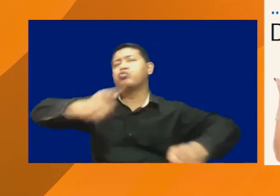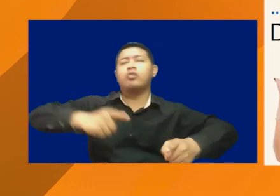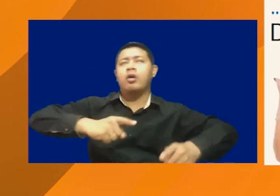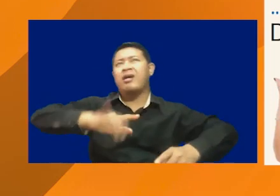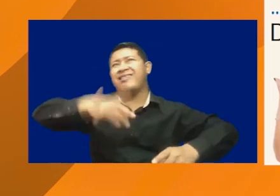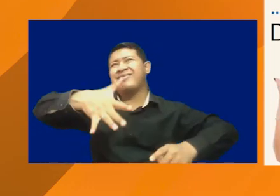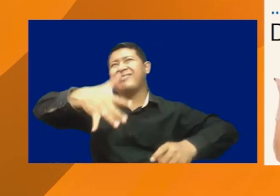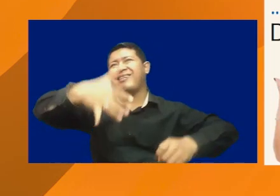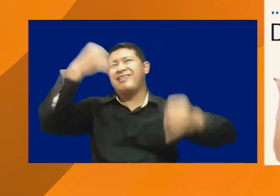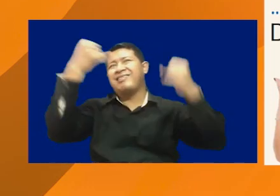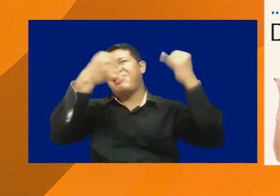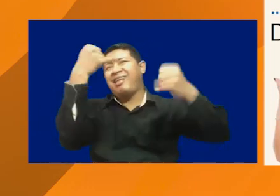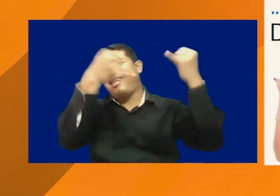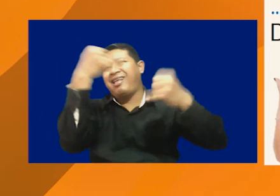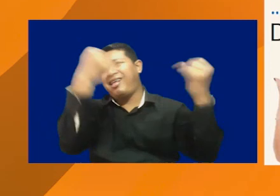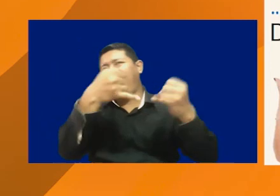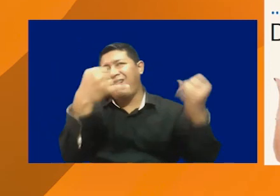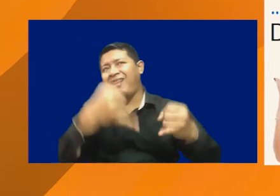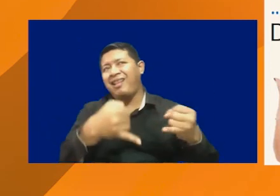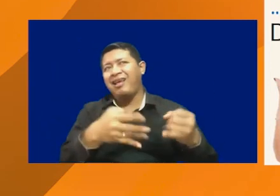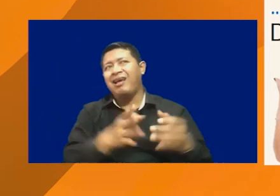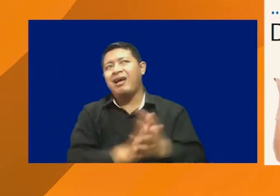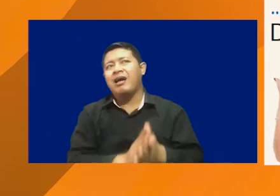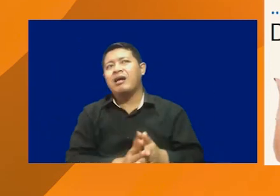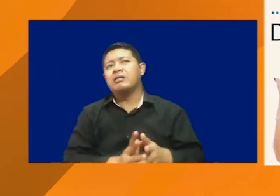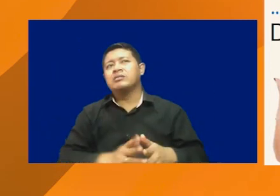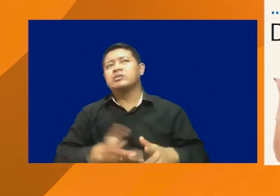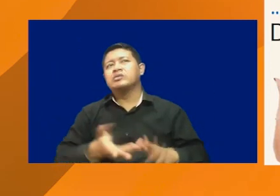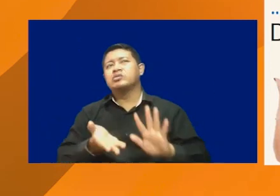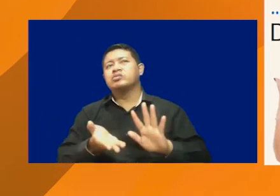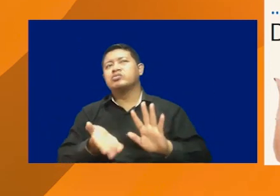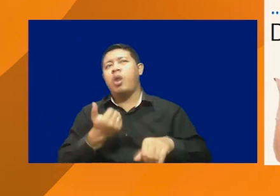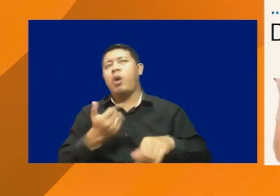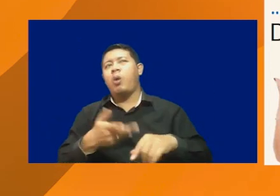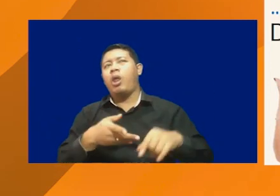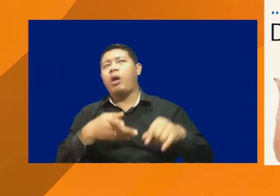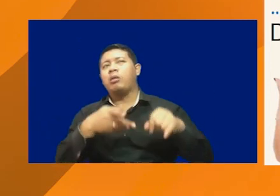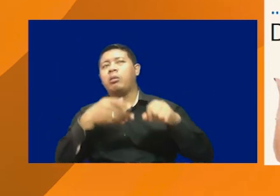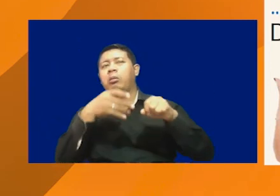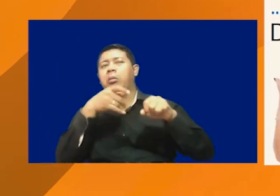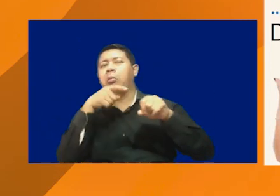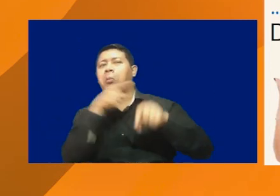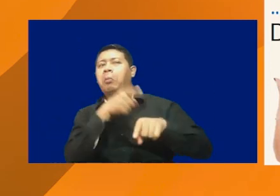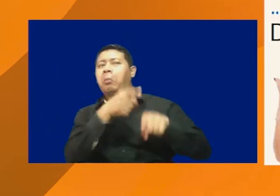Seringkali disalahkan dan seringkali dipojokkan terus-menerus.